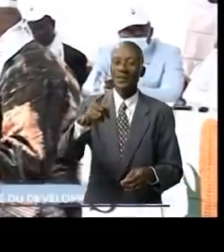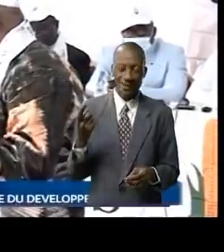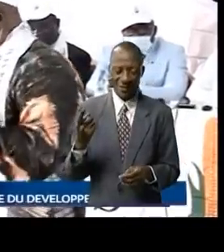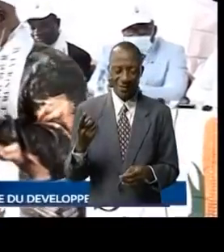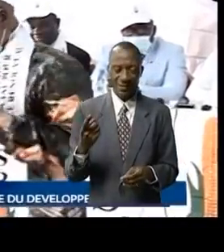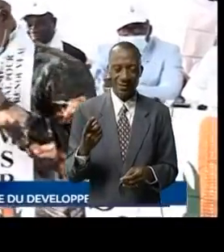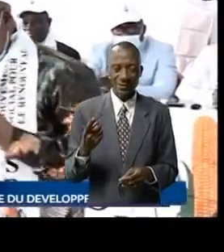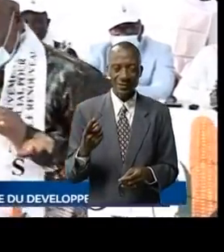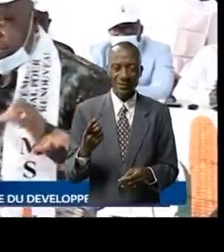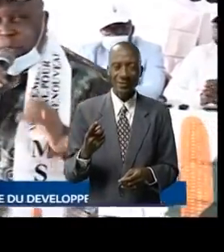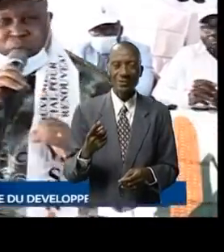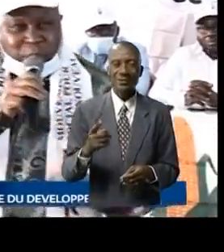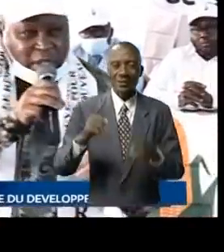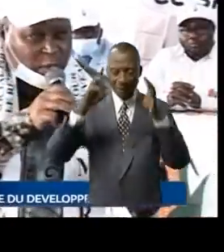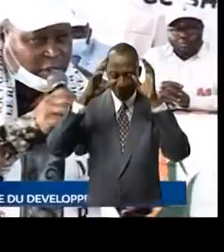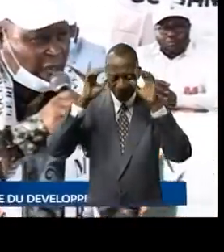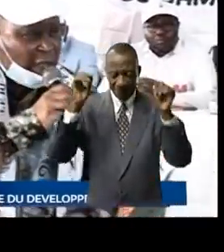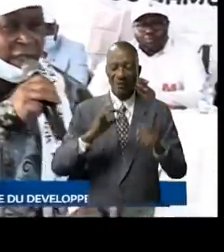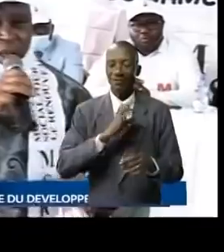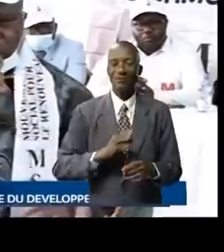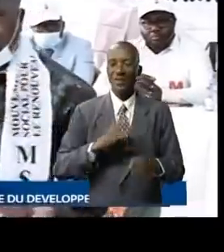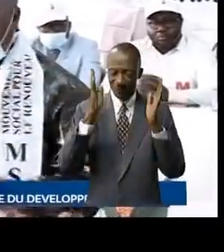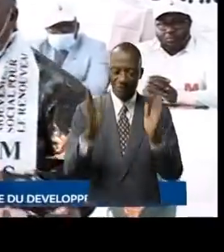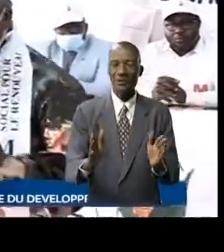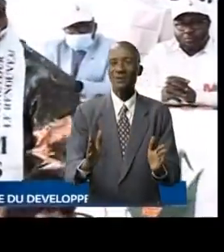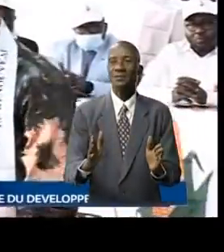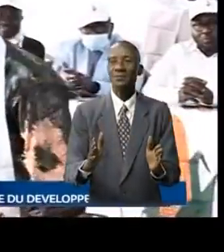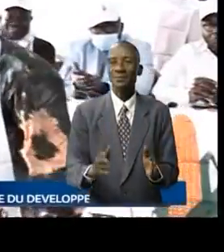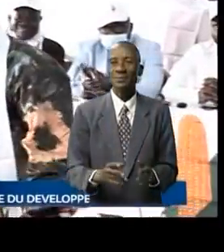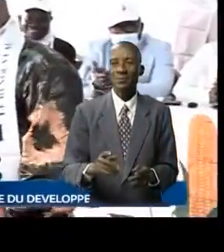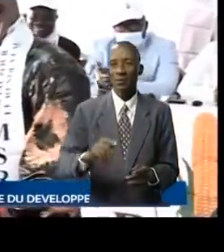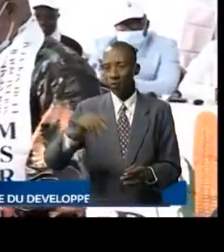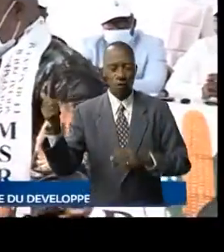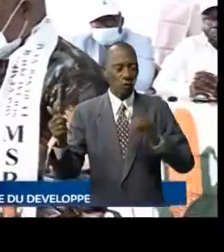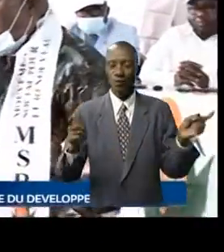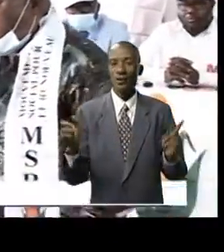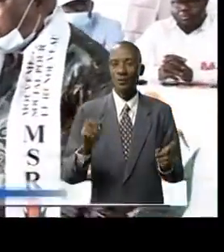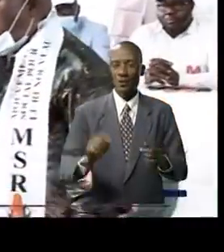l'unique candidat du mouvement social pour le renouveau.